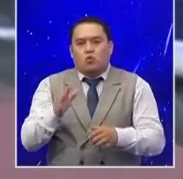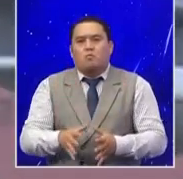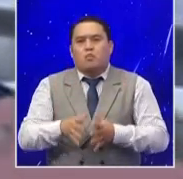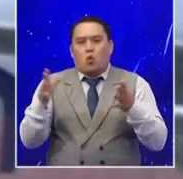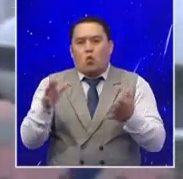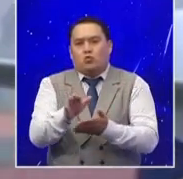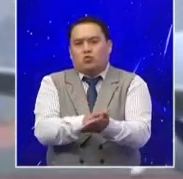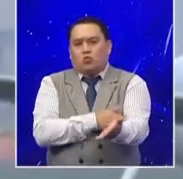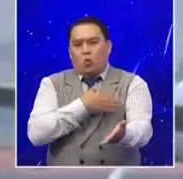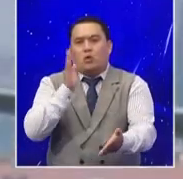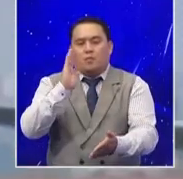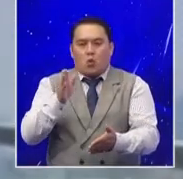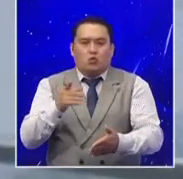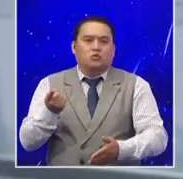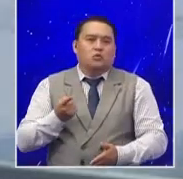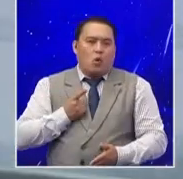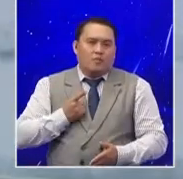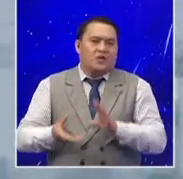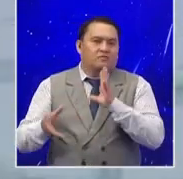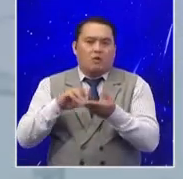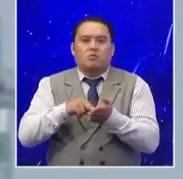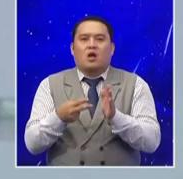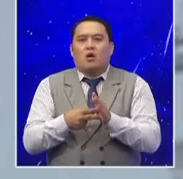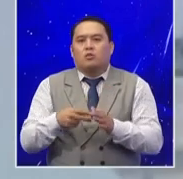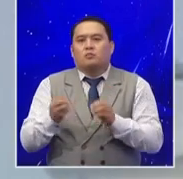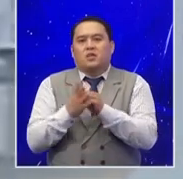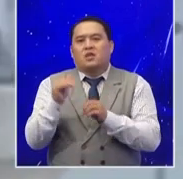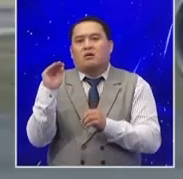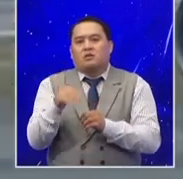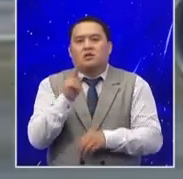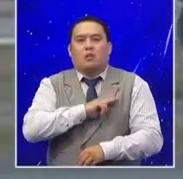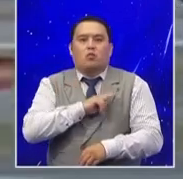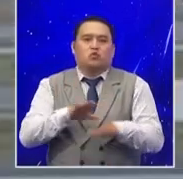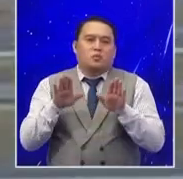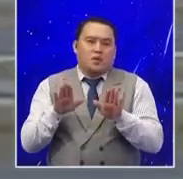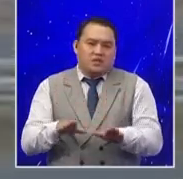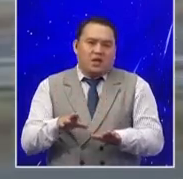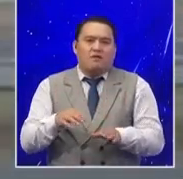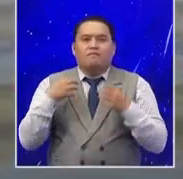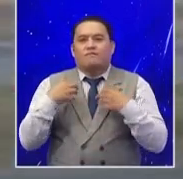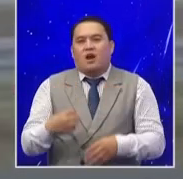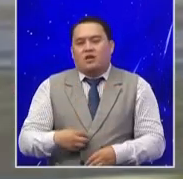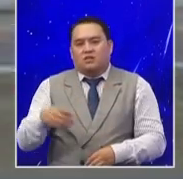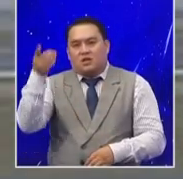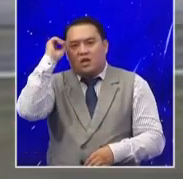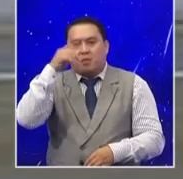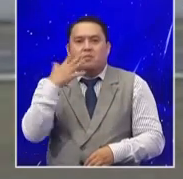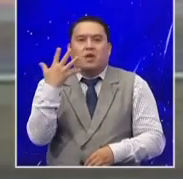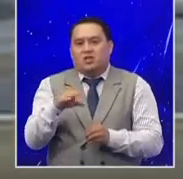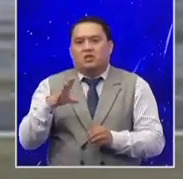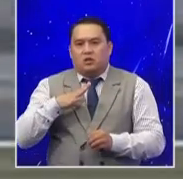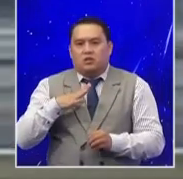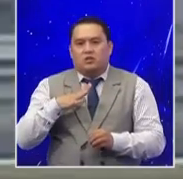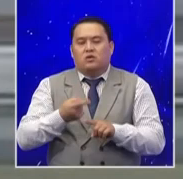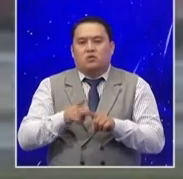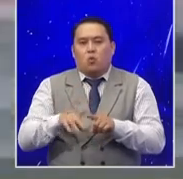глубоким и продолжительным, чем ожидалось. В целом планируется сократить 15 тысяч рабочих мест. Во Франции, Германии по 5 тысяч, в Испании